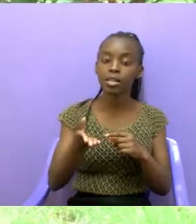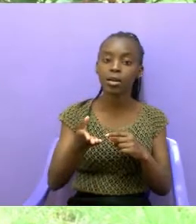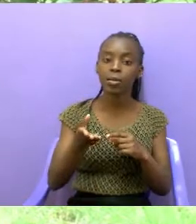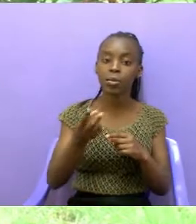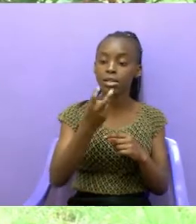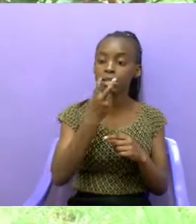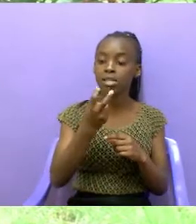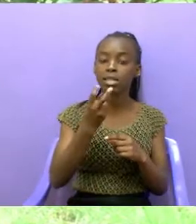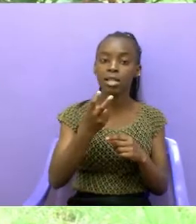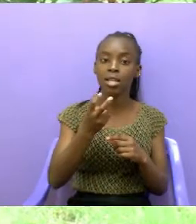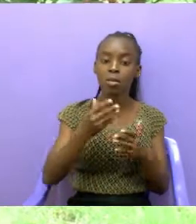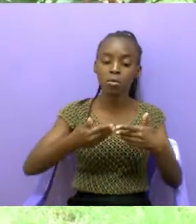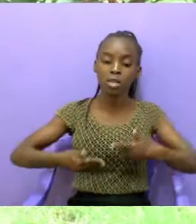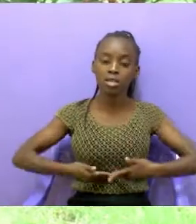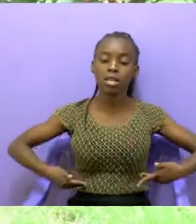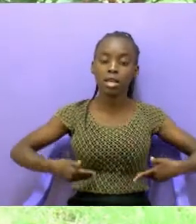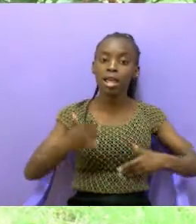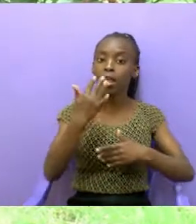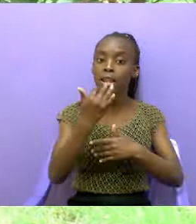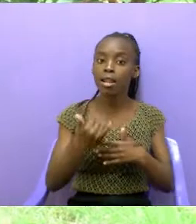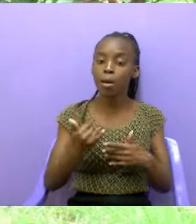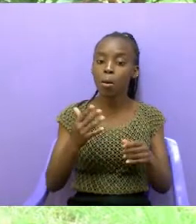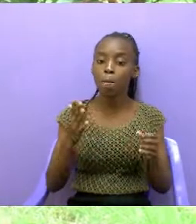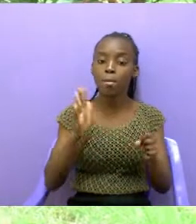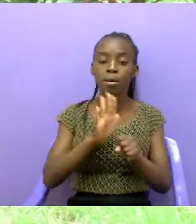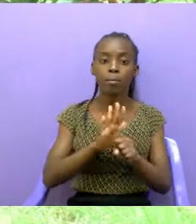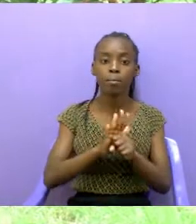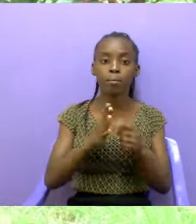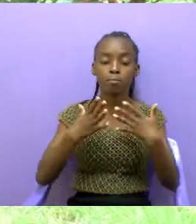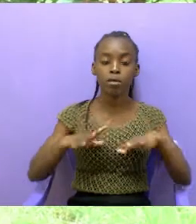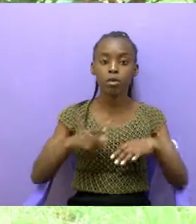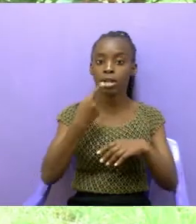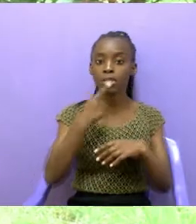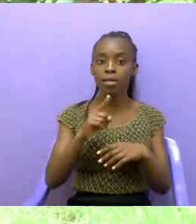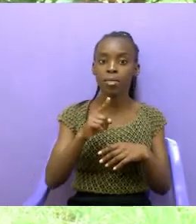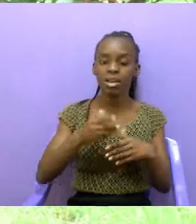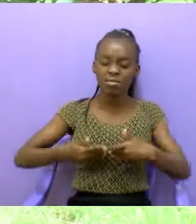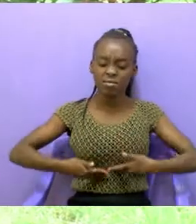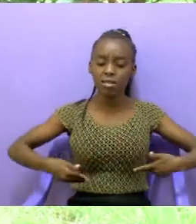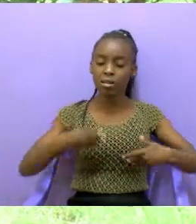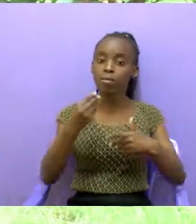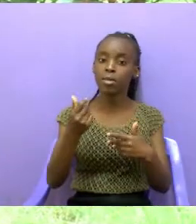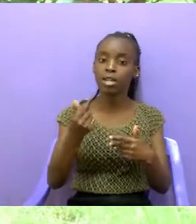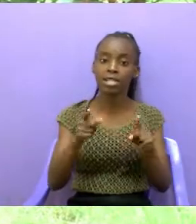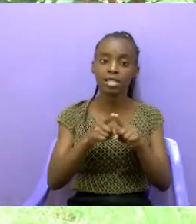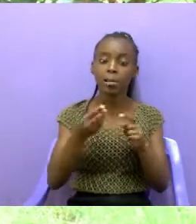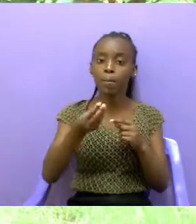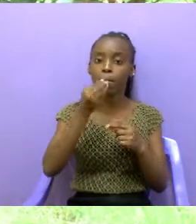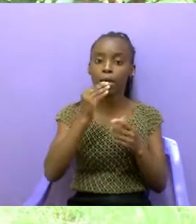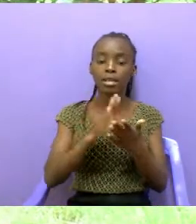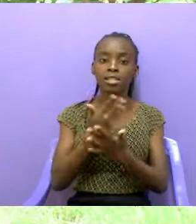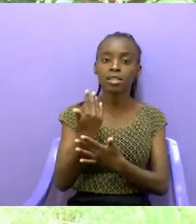Na saa hizi najua kuna watu wengi sana wanasema wako na njaa ya pesa, wengine wako na njaa ya chakula, wengine kuna vitu